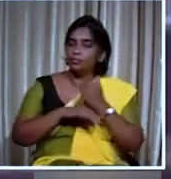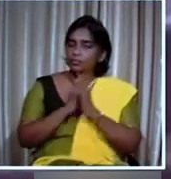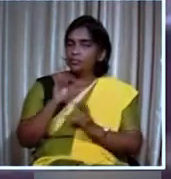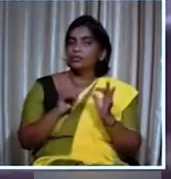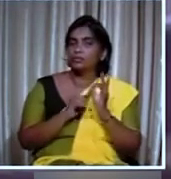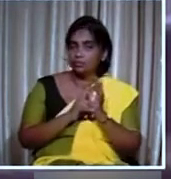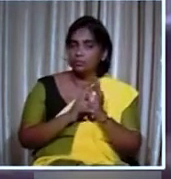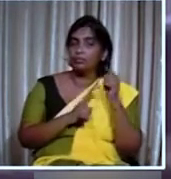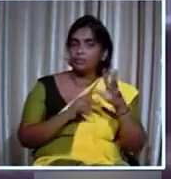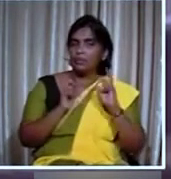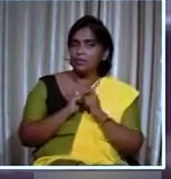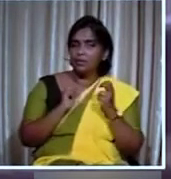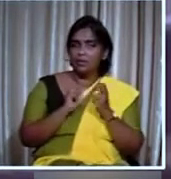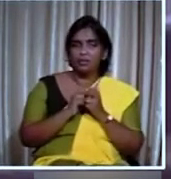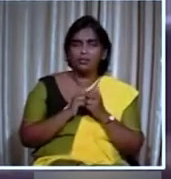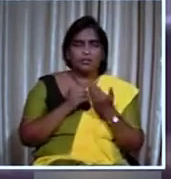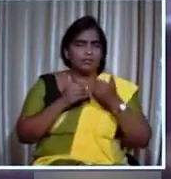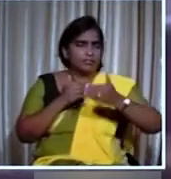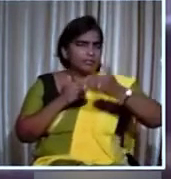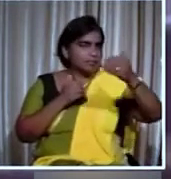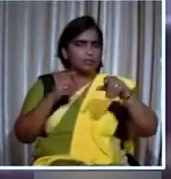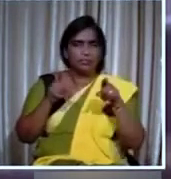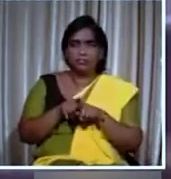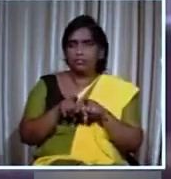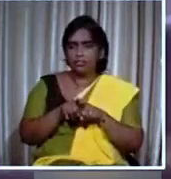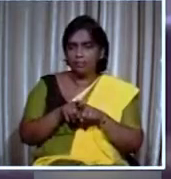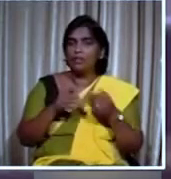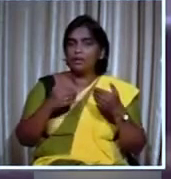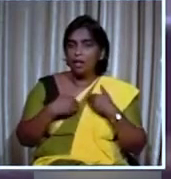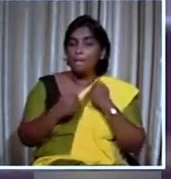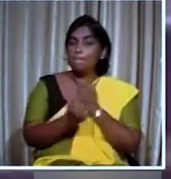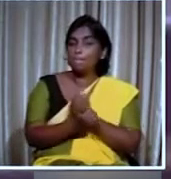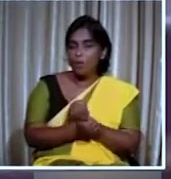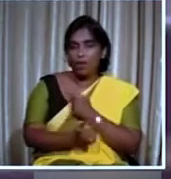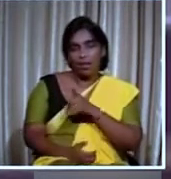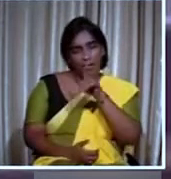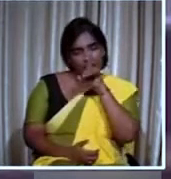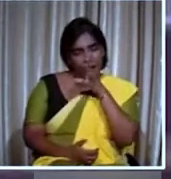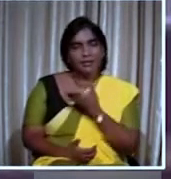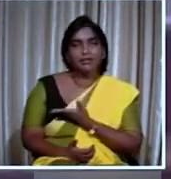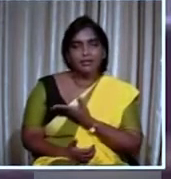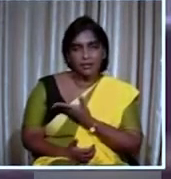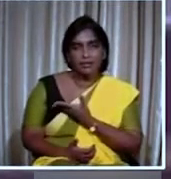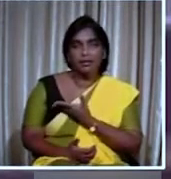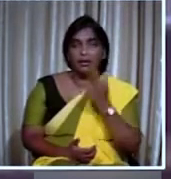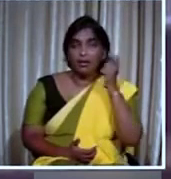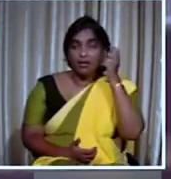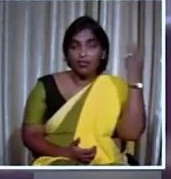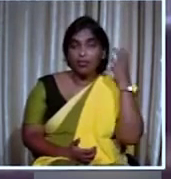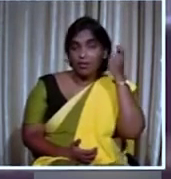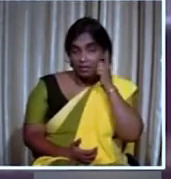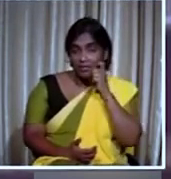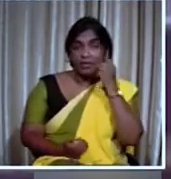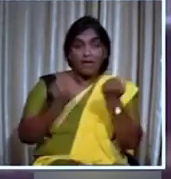මන්ත්‍රීතුමීනි මේ අර්බුදය කොච්චර දුර ගියාද කිව්වොත් අපේ පොලිසියට ලැජ්ජ නැහැ. සාරාන් පාවිච්චි